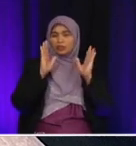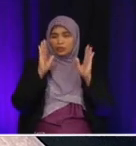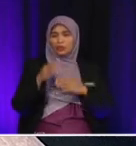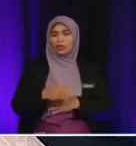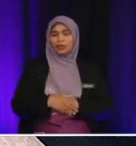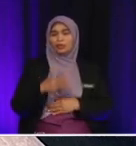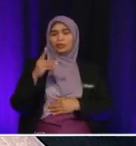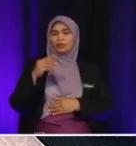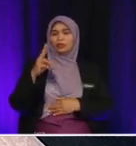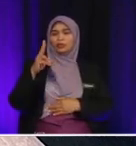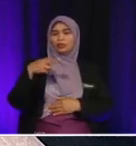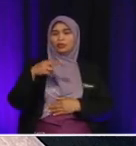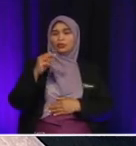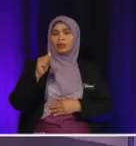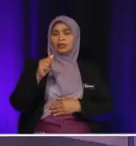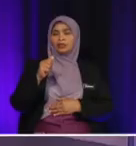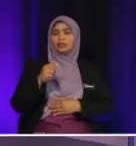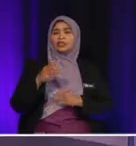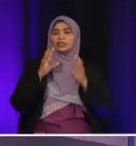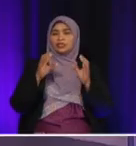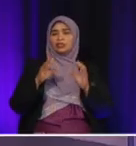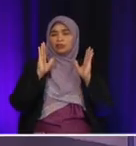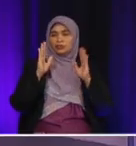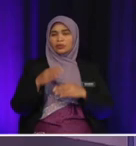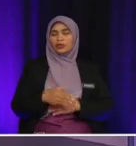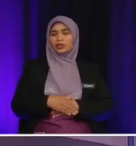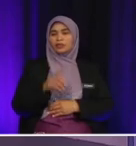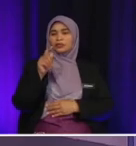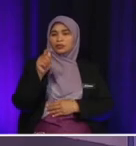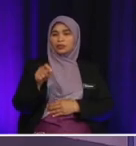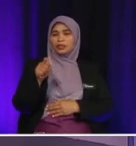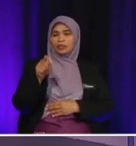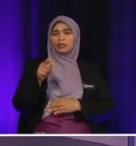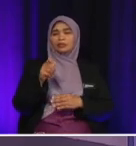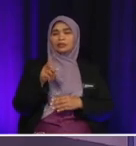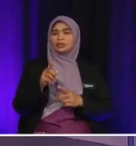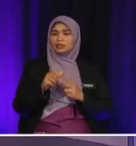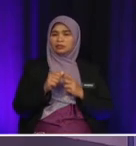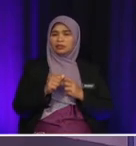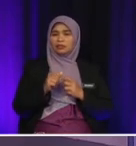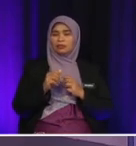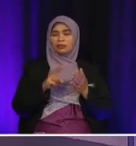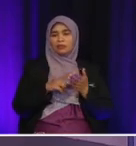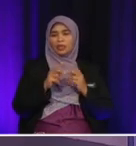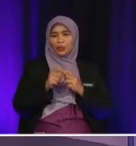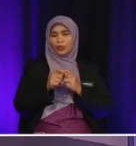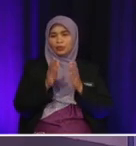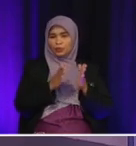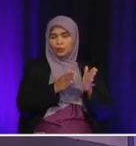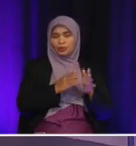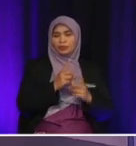kaifiat solat gerhana kaifiat solat sunat tasbih Solat Sunat Istikharah ya boleh ditanya dalam di bawah fokus